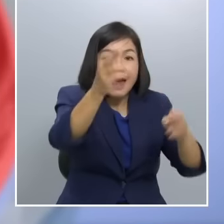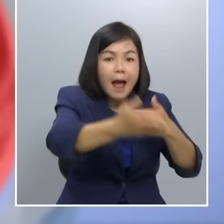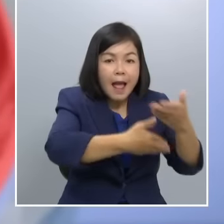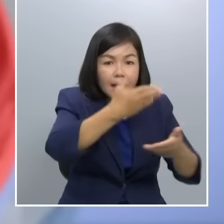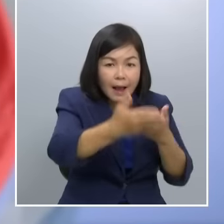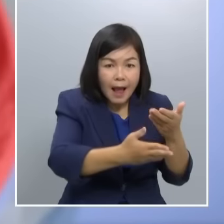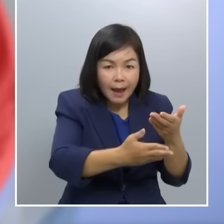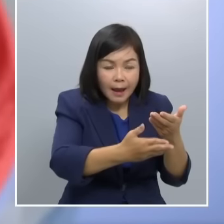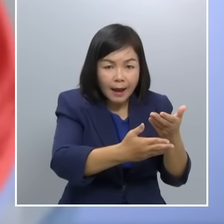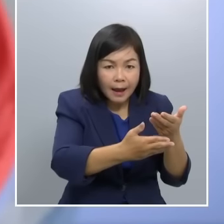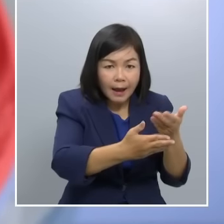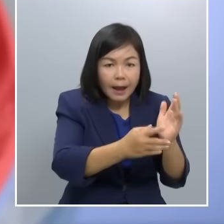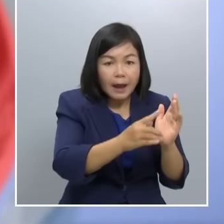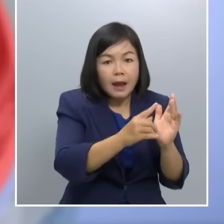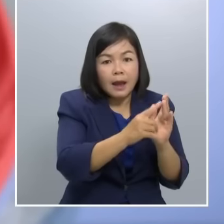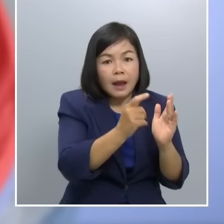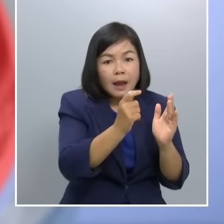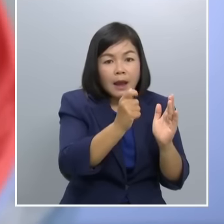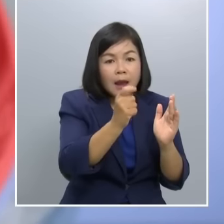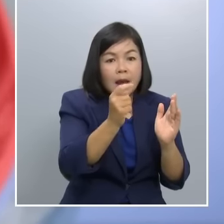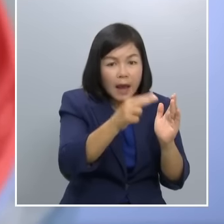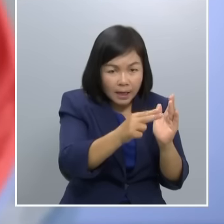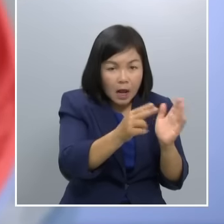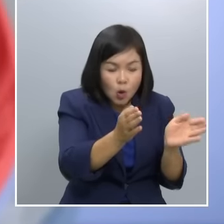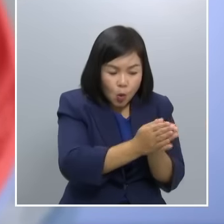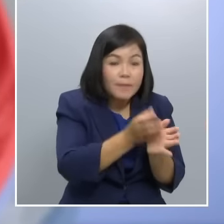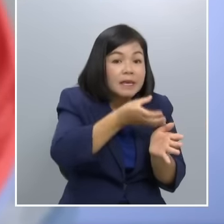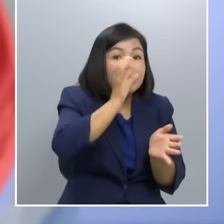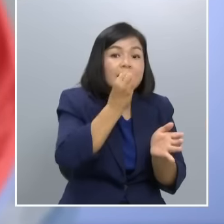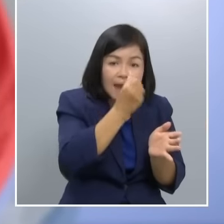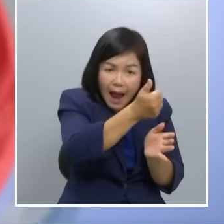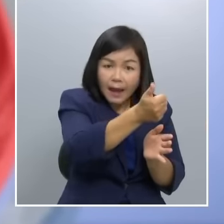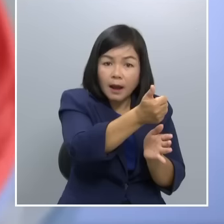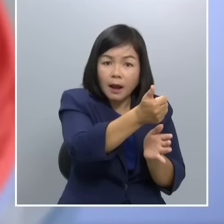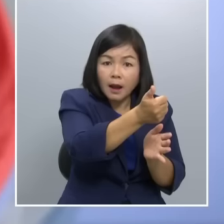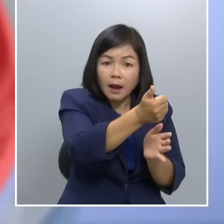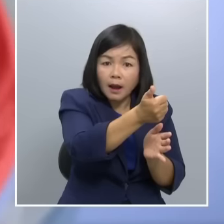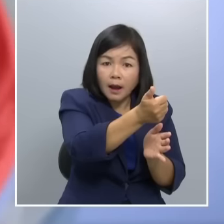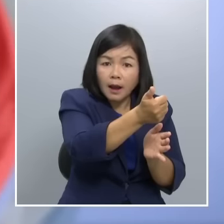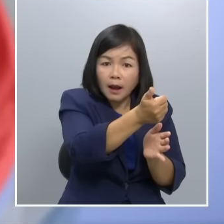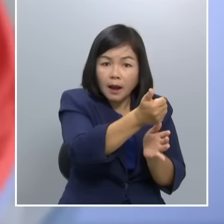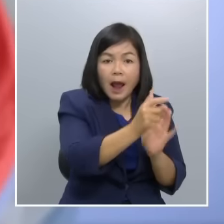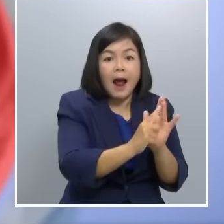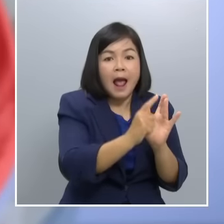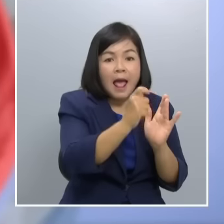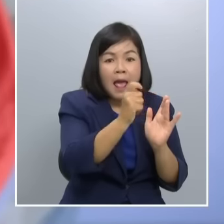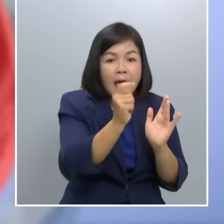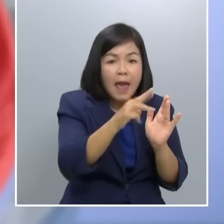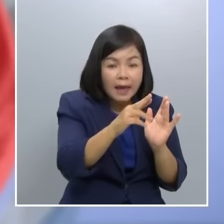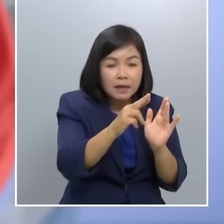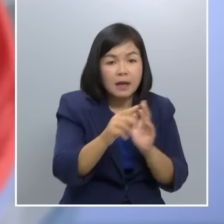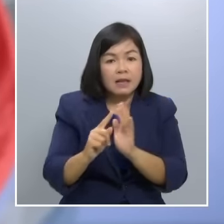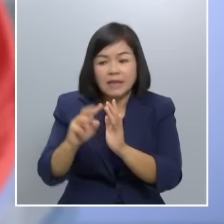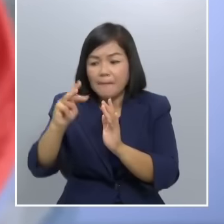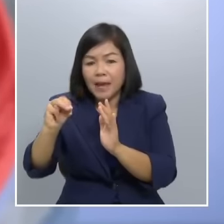แอลกอฮอล์อปรากฏว่าคุณผู้ชมคือเอิเนี่ยมันผสมได้เอิกินได้กินได้ถูกมยเอิแอลกอฮอลกินได้แต่เไม่